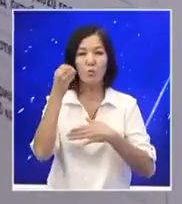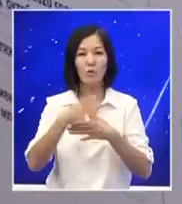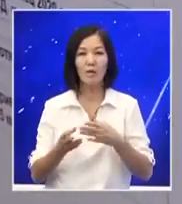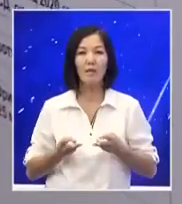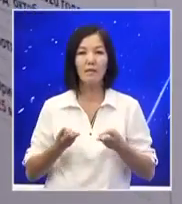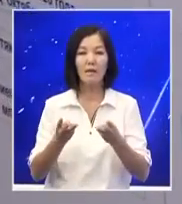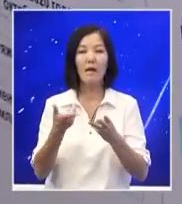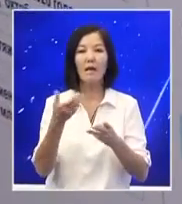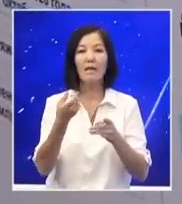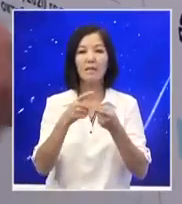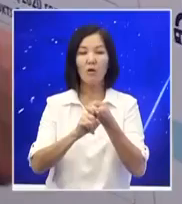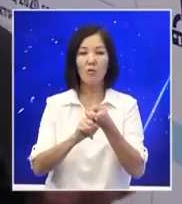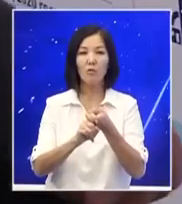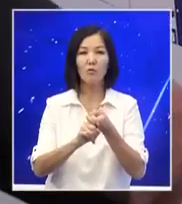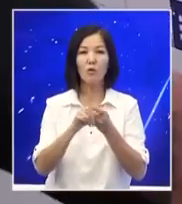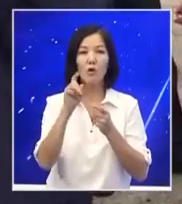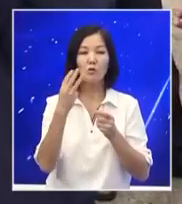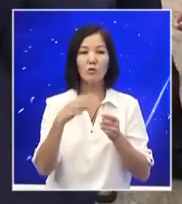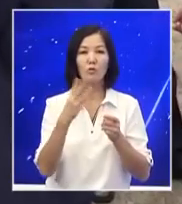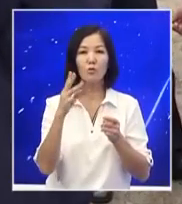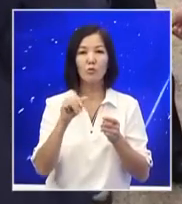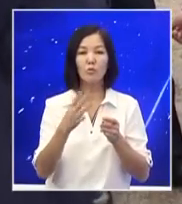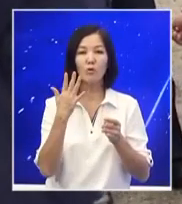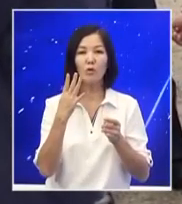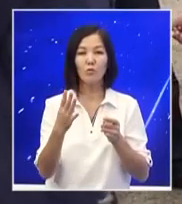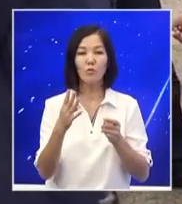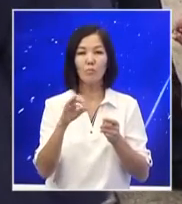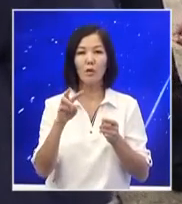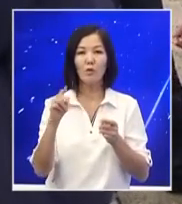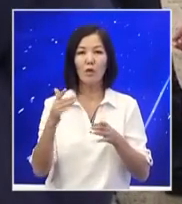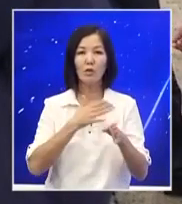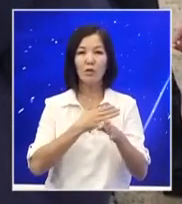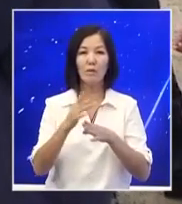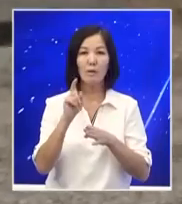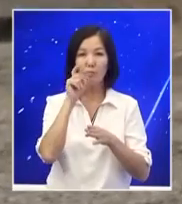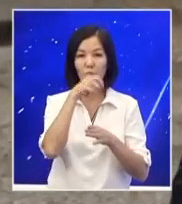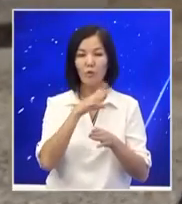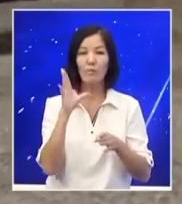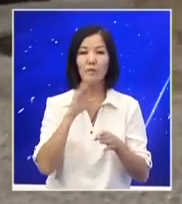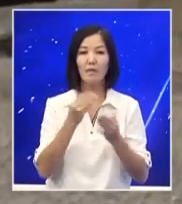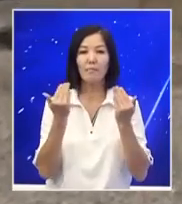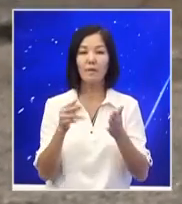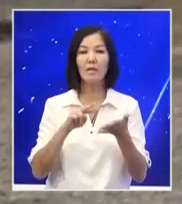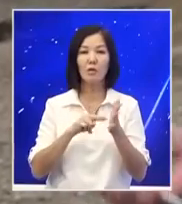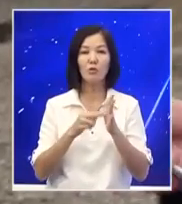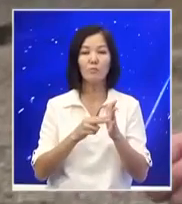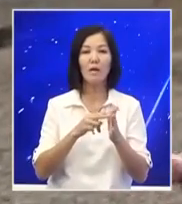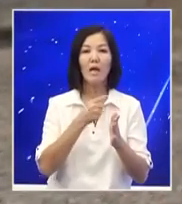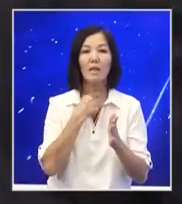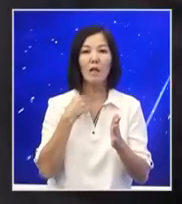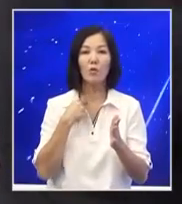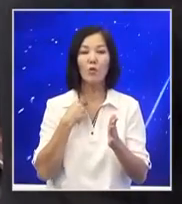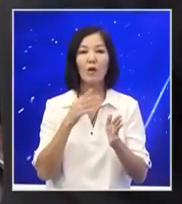қосу нәтижесінде 133,8 миллион теңгеге жуық бюджет қаражаты үнемделді. Биылғы меже Талдықорған Қапшағай қалалары